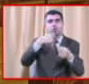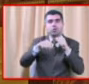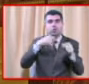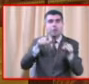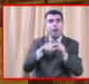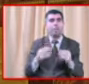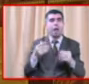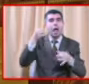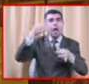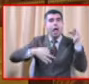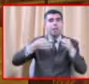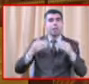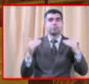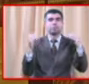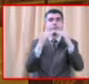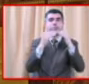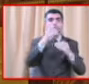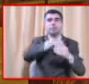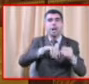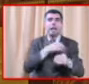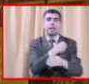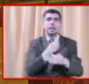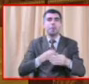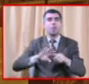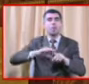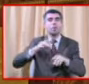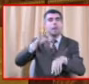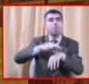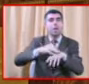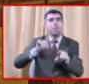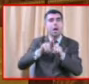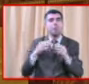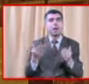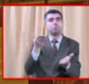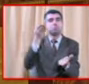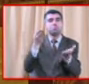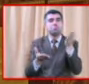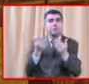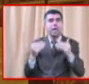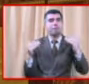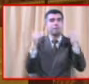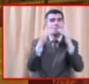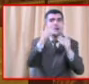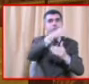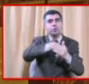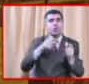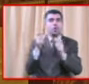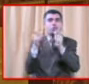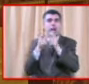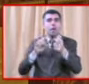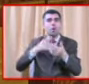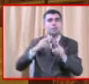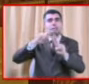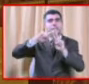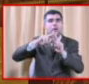من أجل الولوج إلى العلاج في إطار احترام التوازن ما بين مصالح المهنيين والقوة الشرائية للمواطنين،